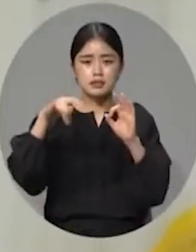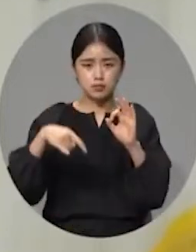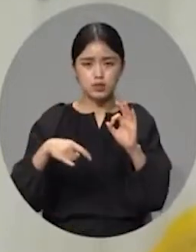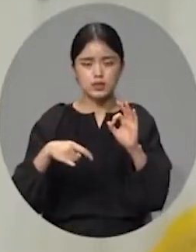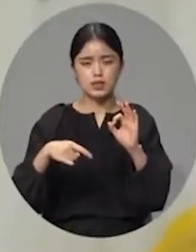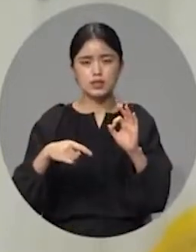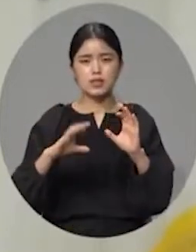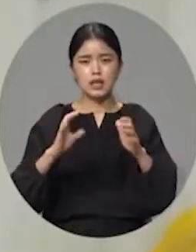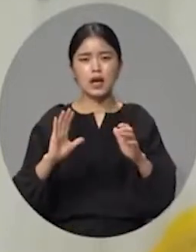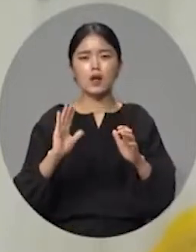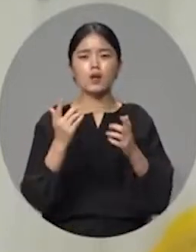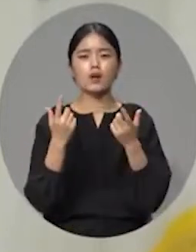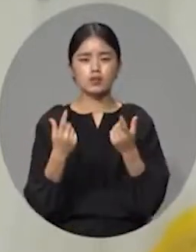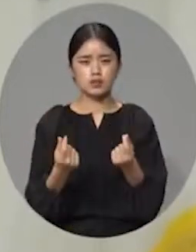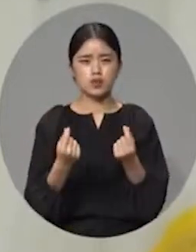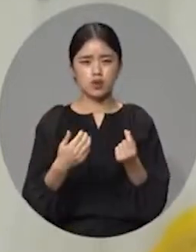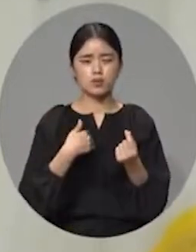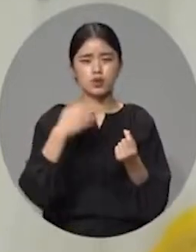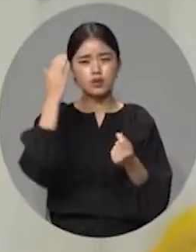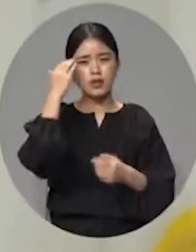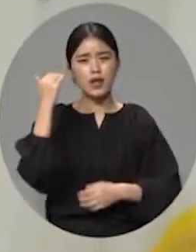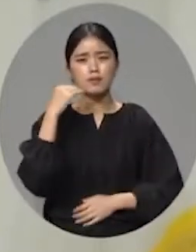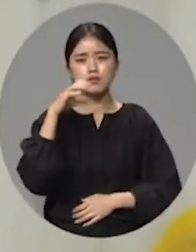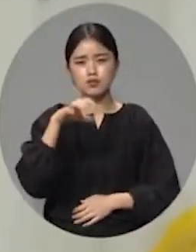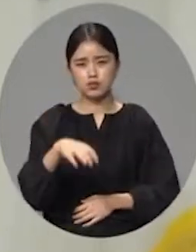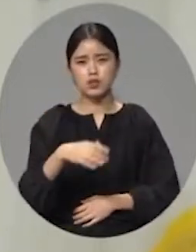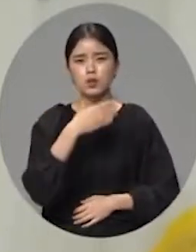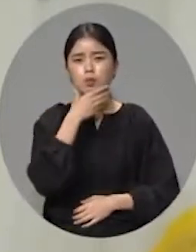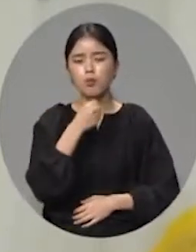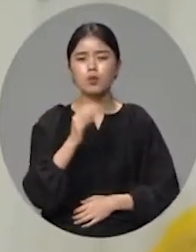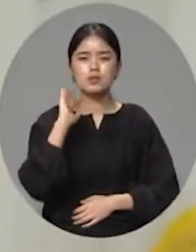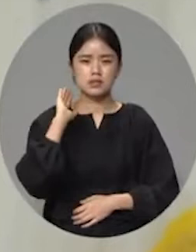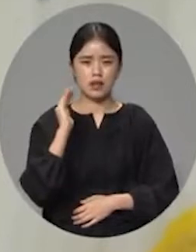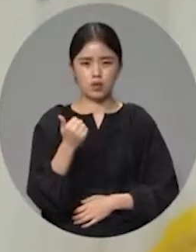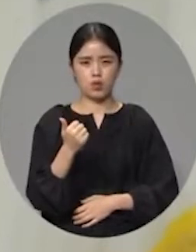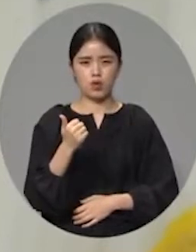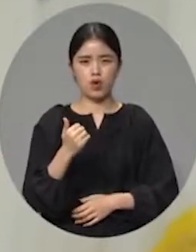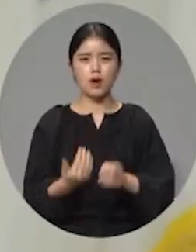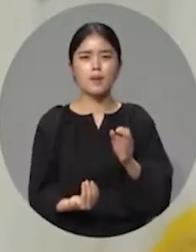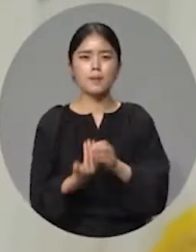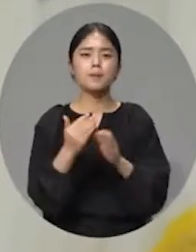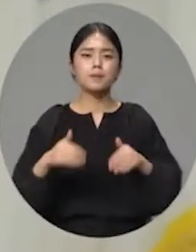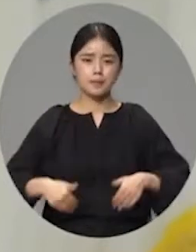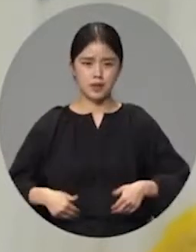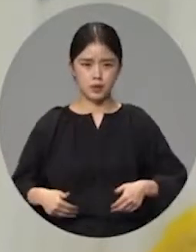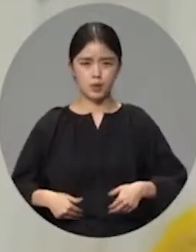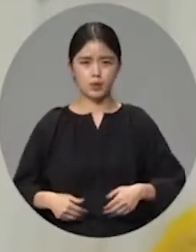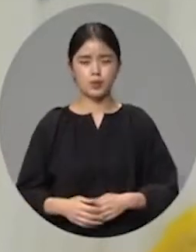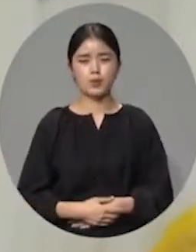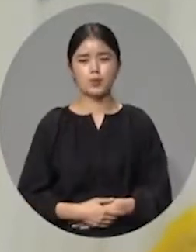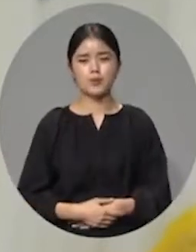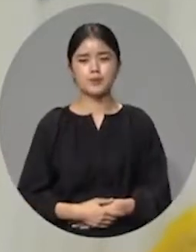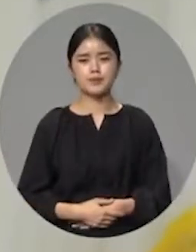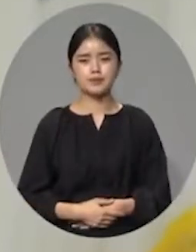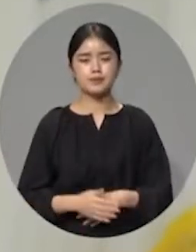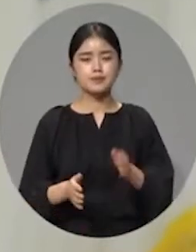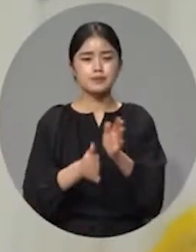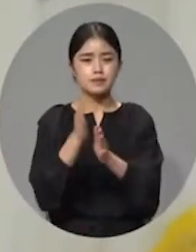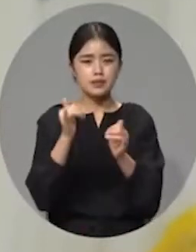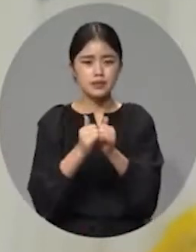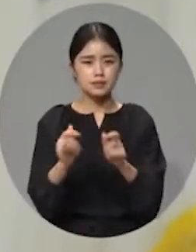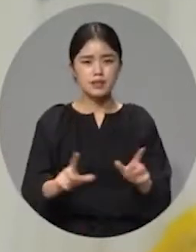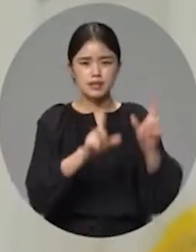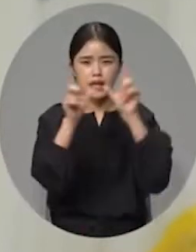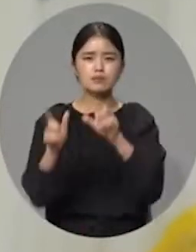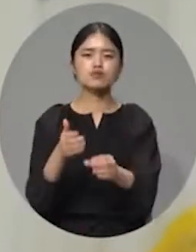만큼 저는 대한민국에서도 복지 대통령이 나올 때가 됐다 그렇게 생각합니다. 이제 시민의